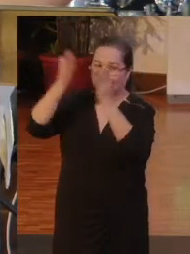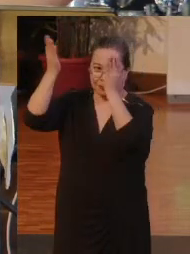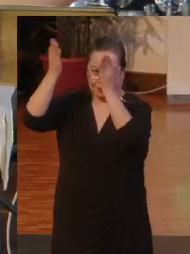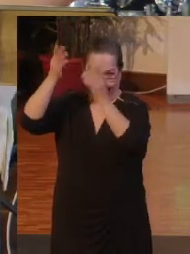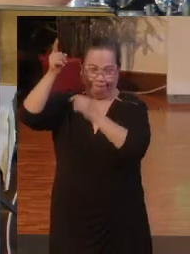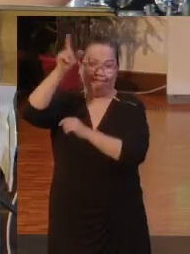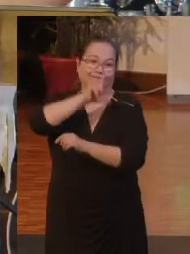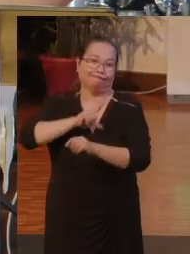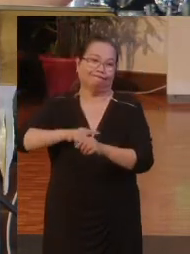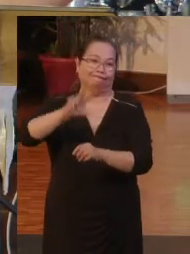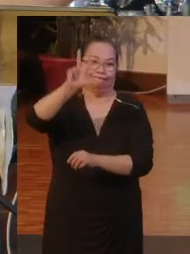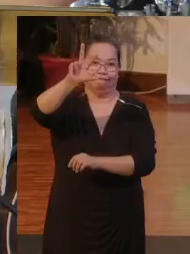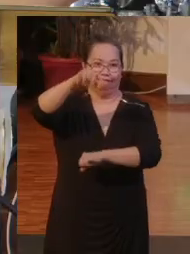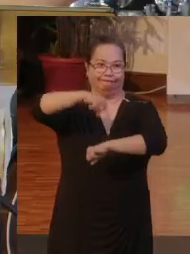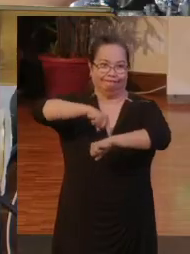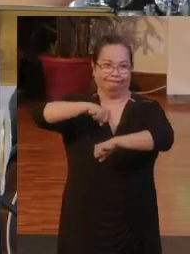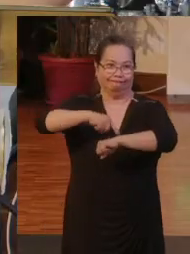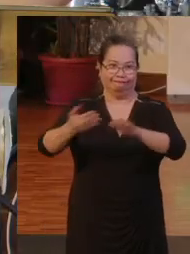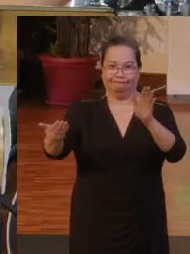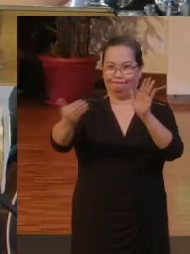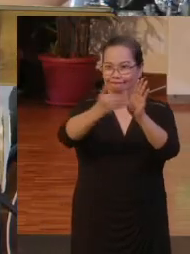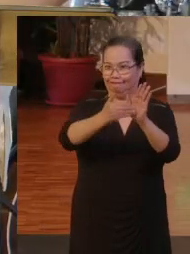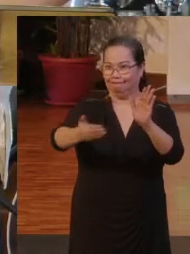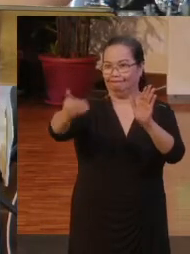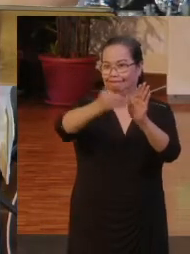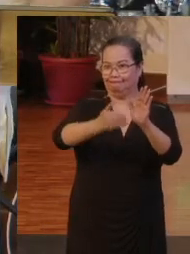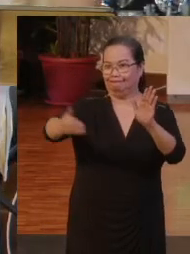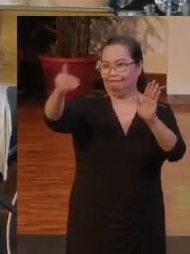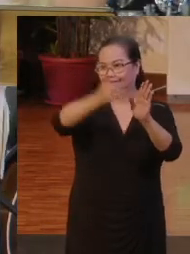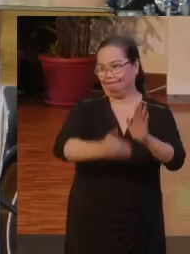Lord three times.